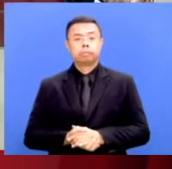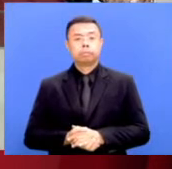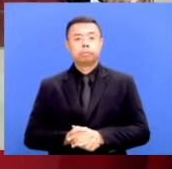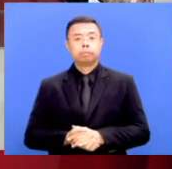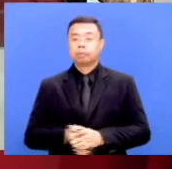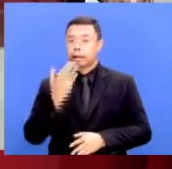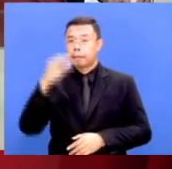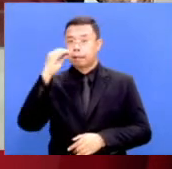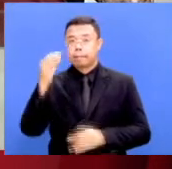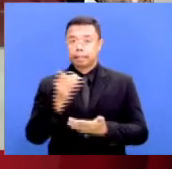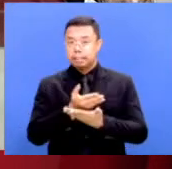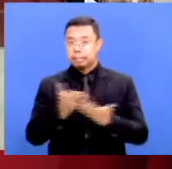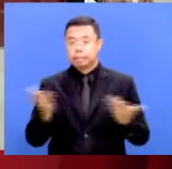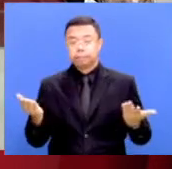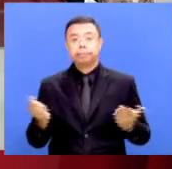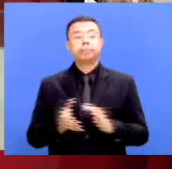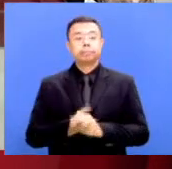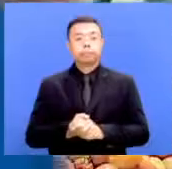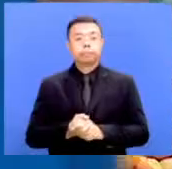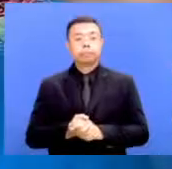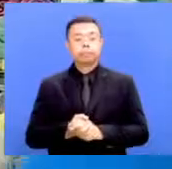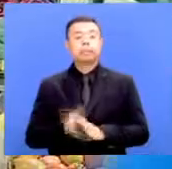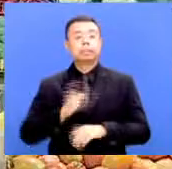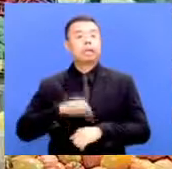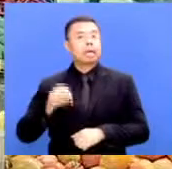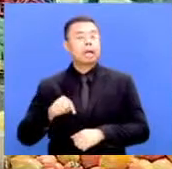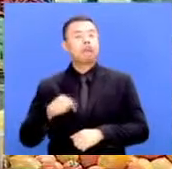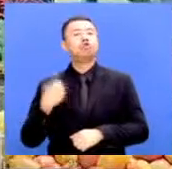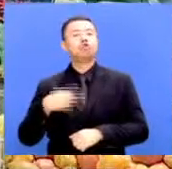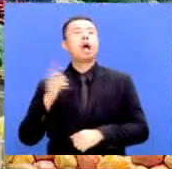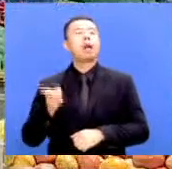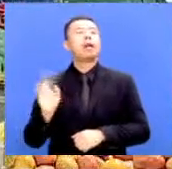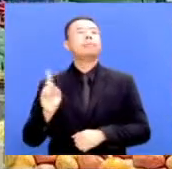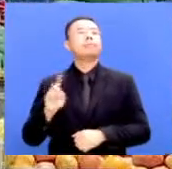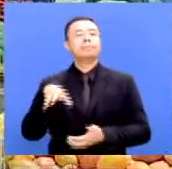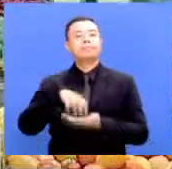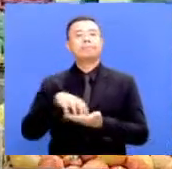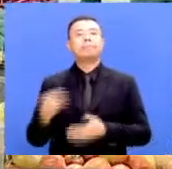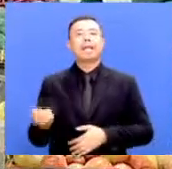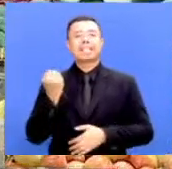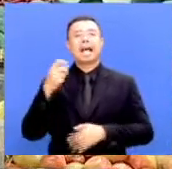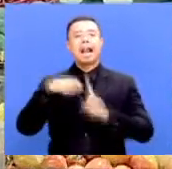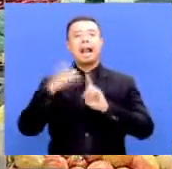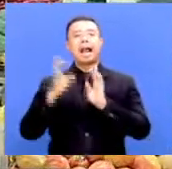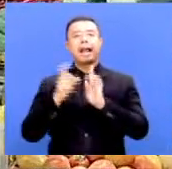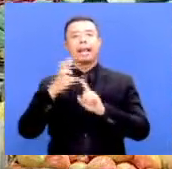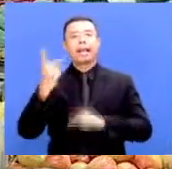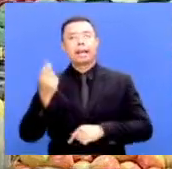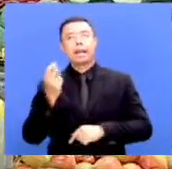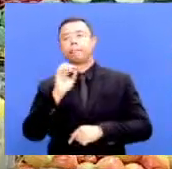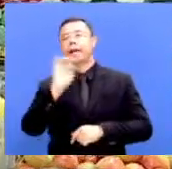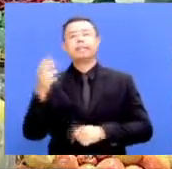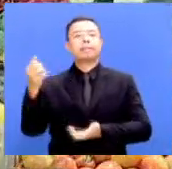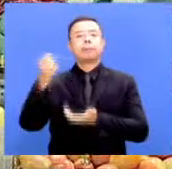Ya baik, selamat pagi Aditya Nugroho, Ebony dan juga pemirsa. Saat ini kami telah berada di Pasar Klender, Jakarta Timur. Dan sejumlah